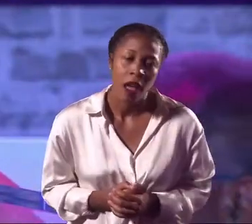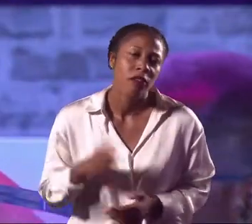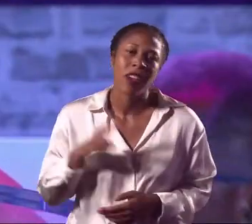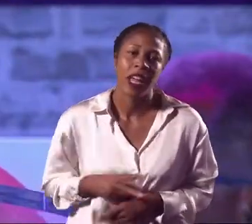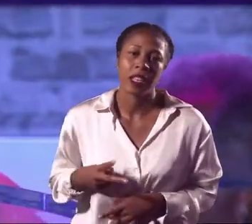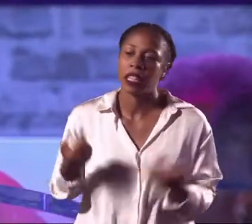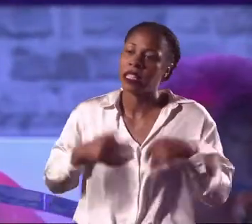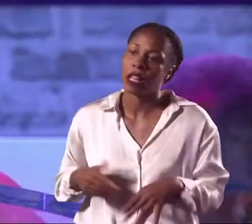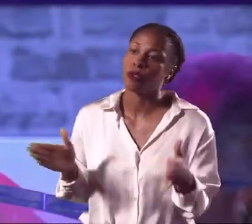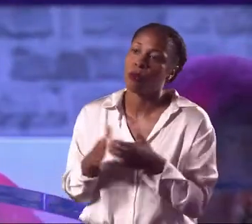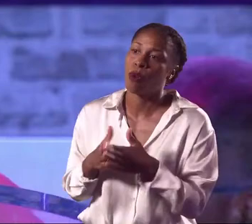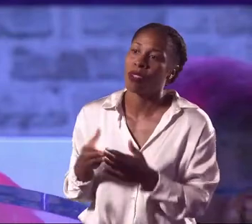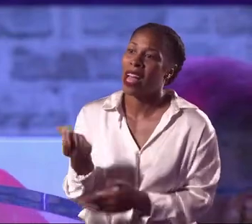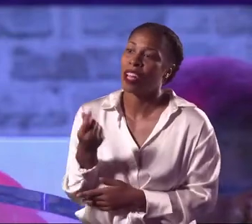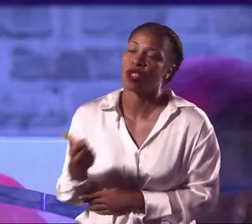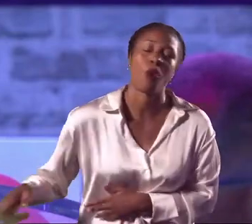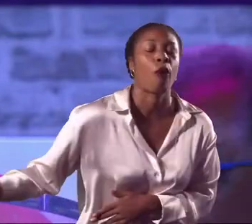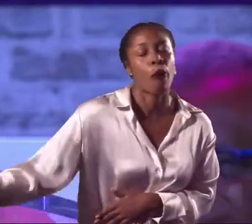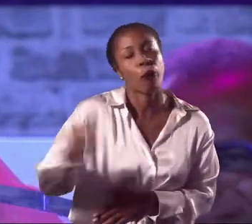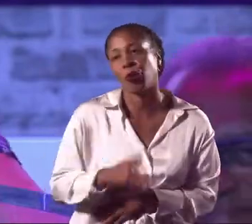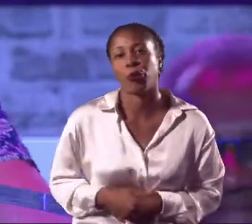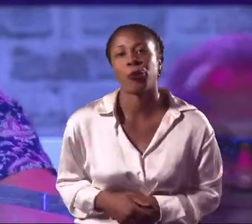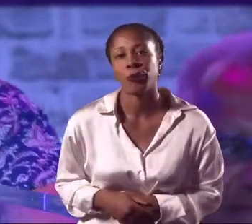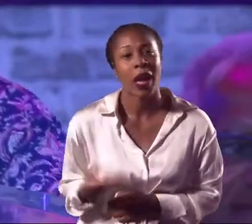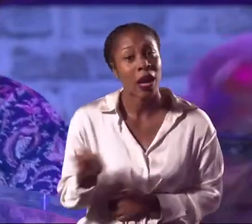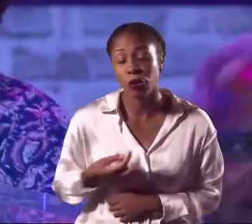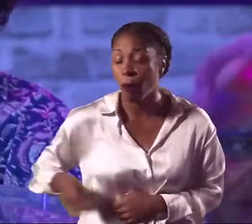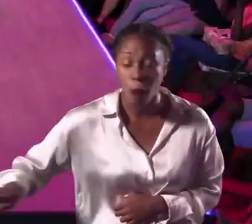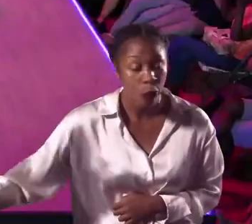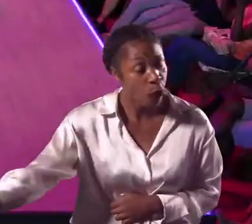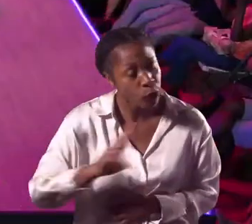l'argent. Rendez l'argent. Rendez l'argent.